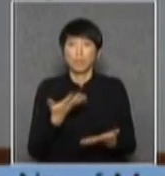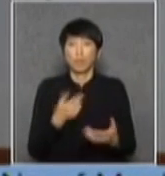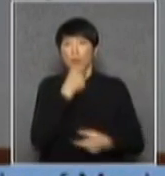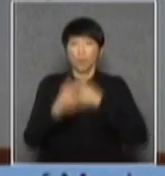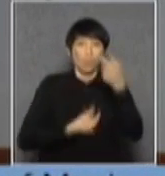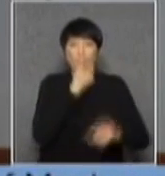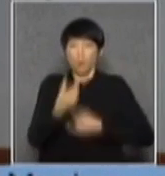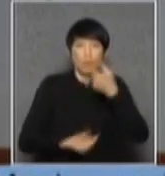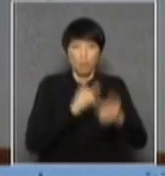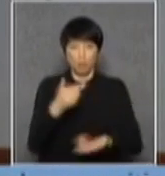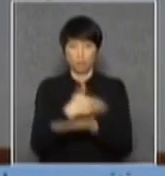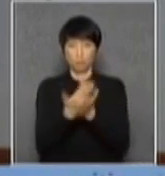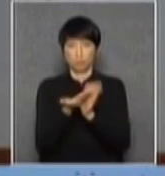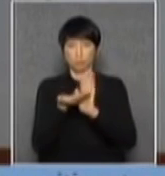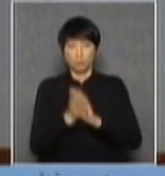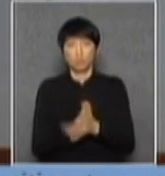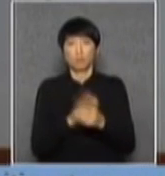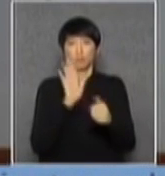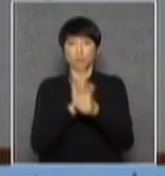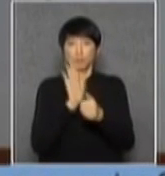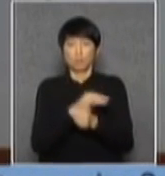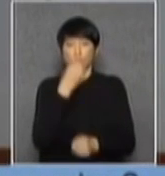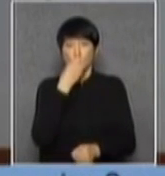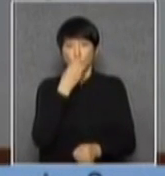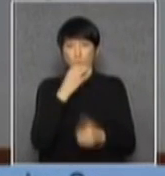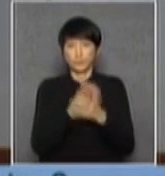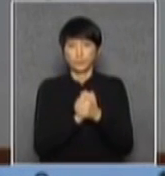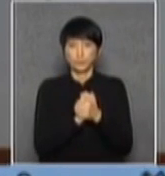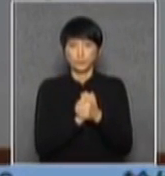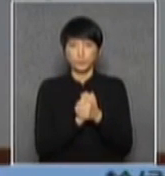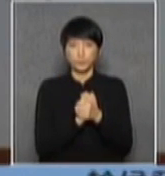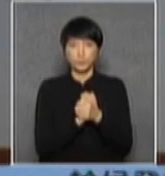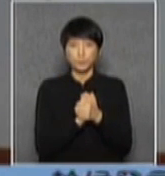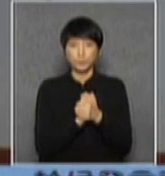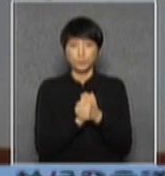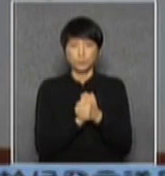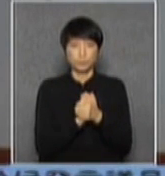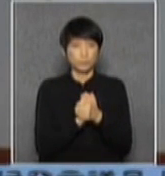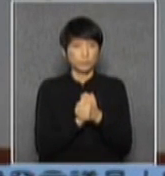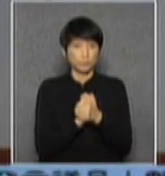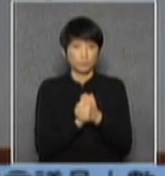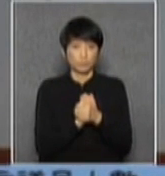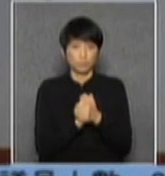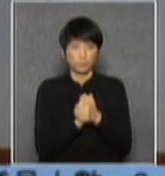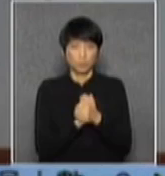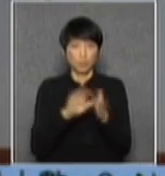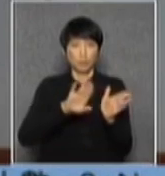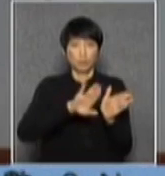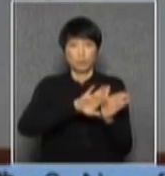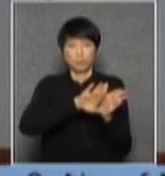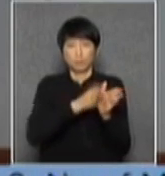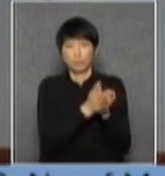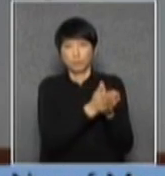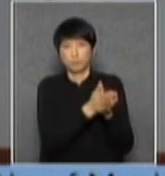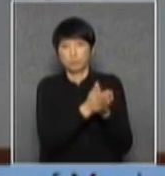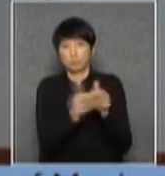樣樣咧，先至可以令到香港嗰、那個唔會被邊緣化先能夠增加競爭力。